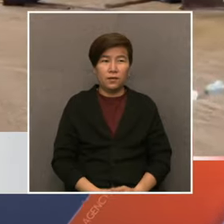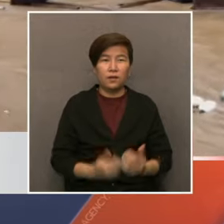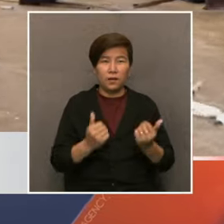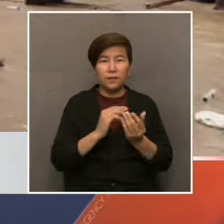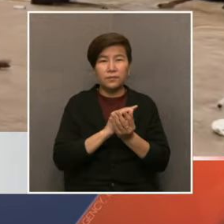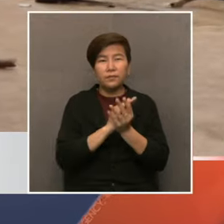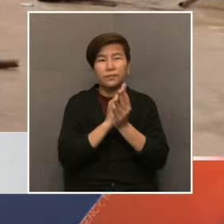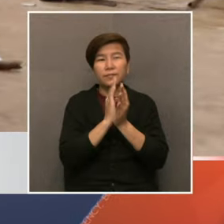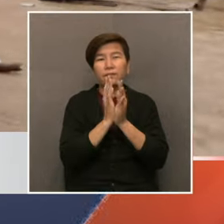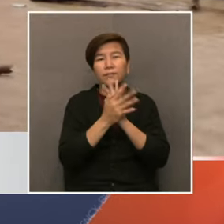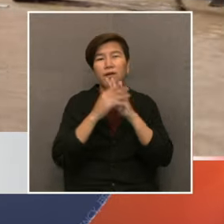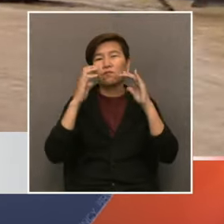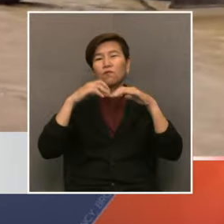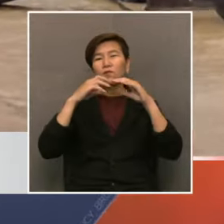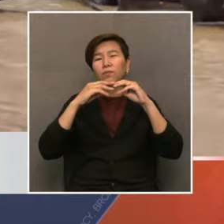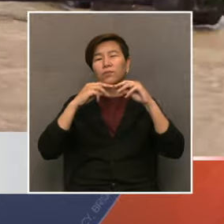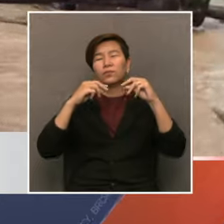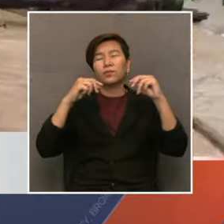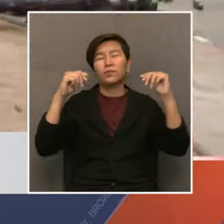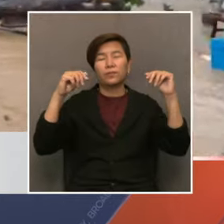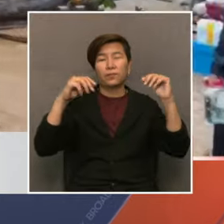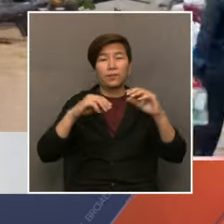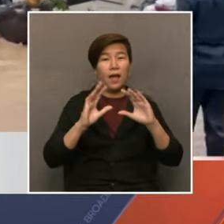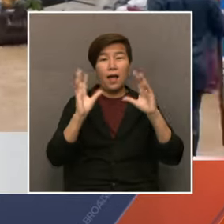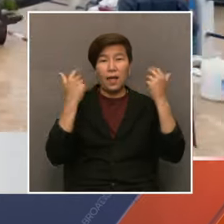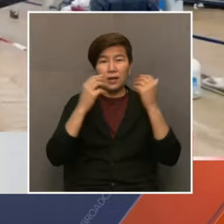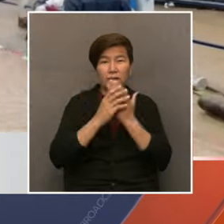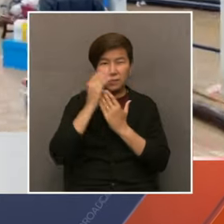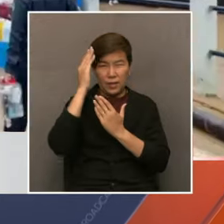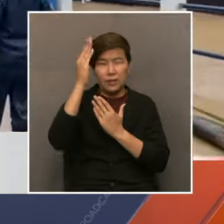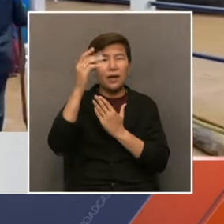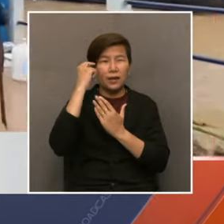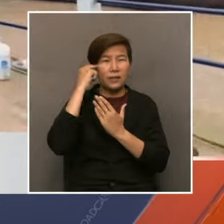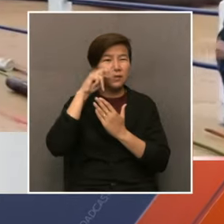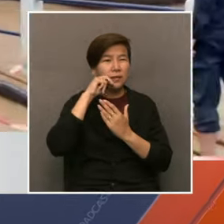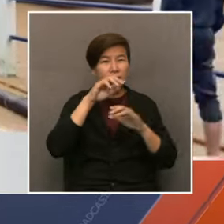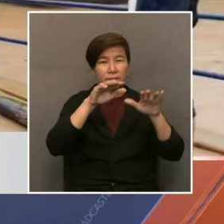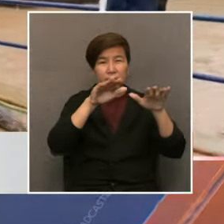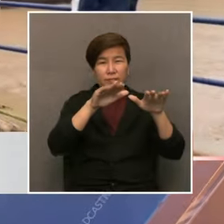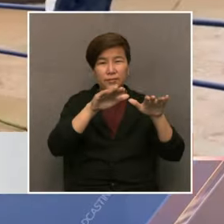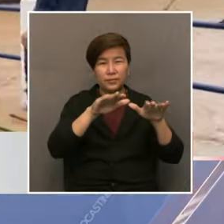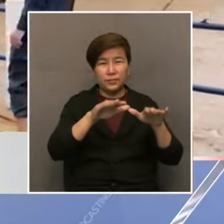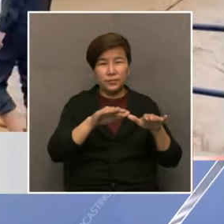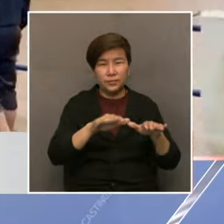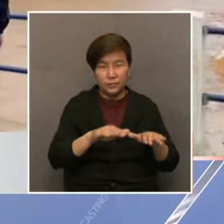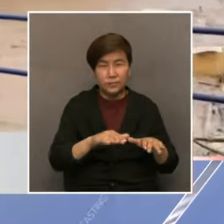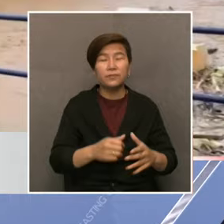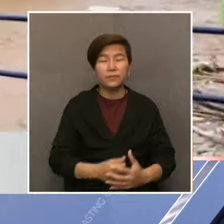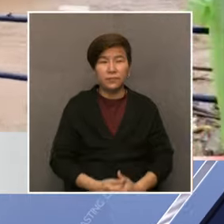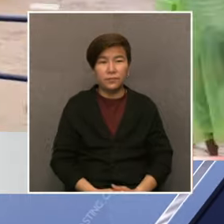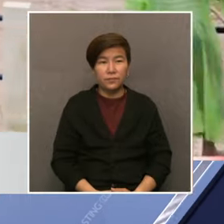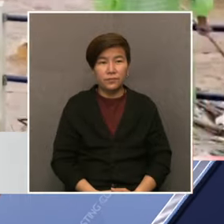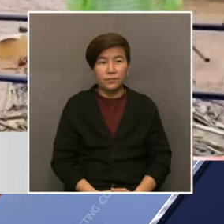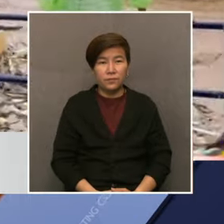ำให้ฝนที่จะตกก็น้อยลงสถานการณ์ในสัปดาห์หน้าก็น่าจะเริ่มคลี่คลายนะครับแต่ว่ายังไงก็ต